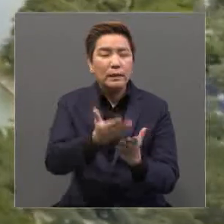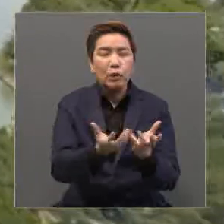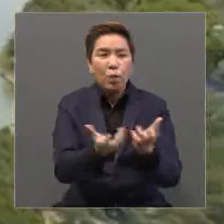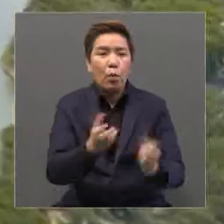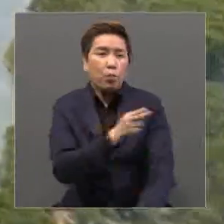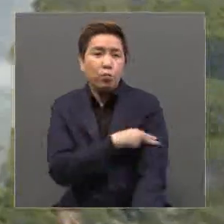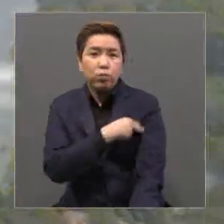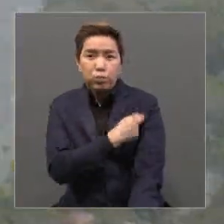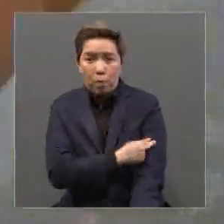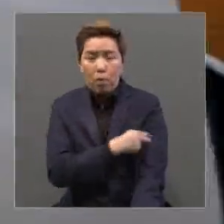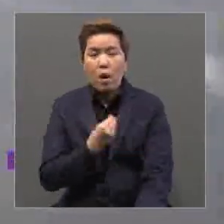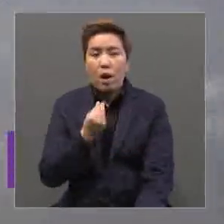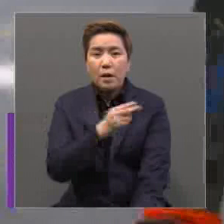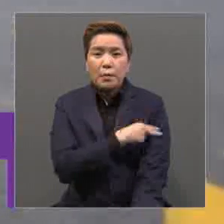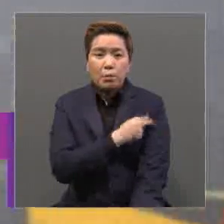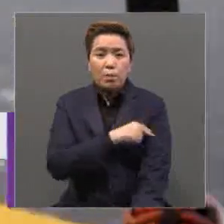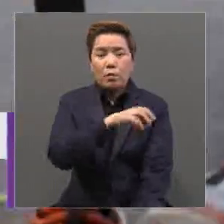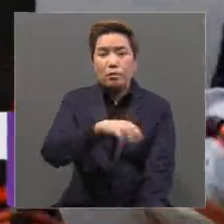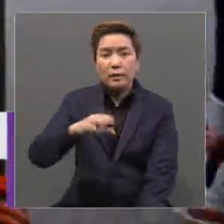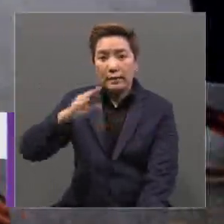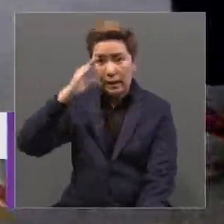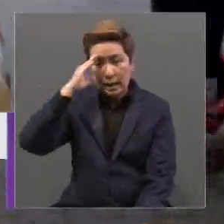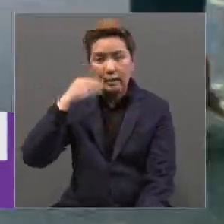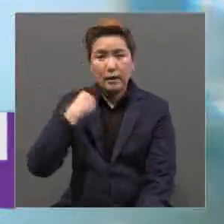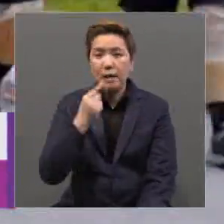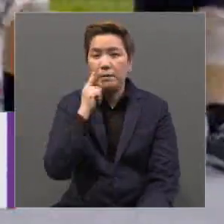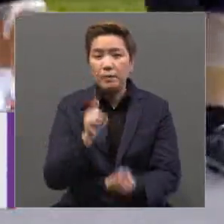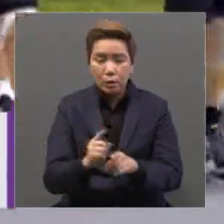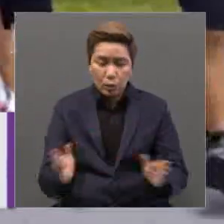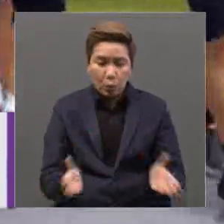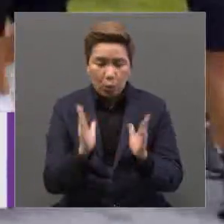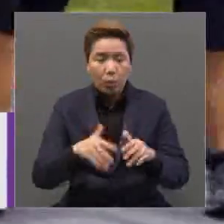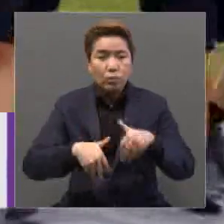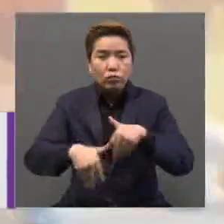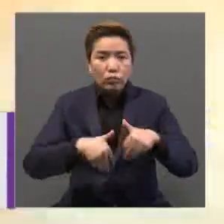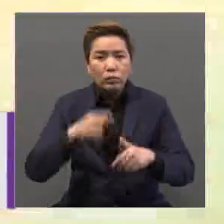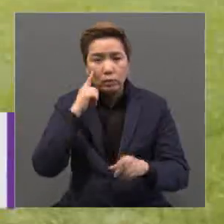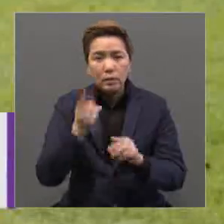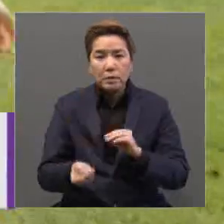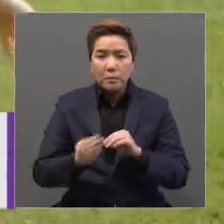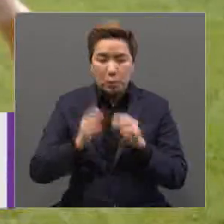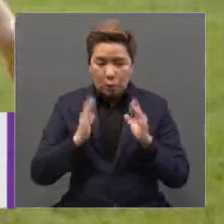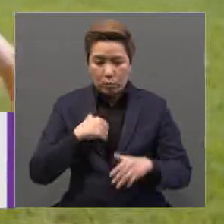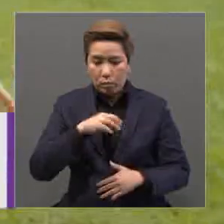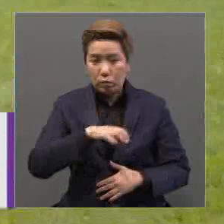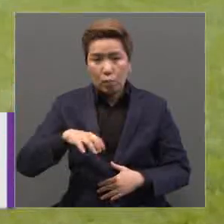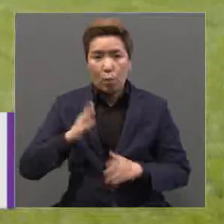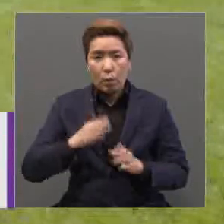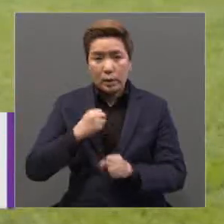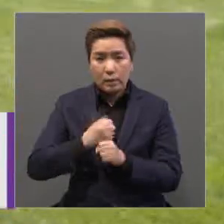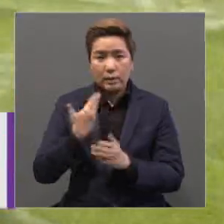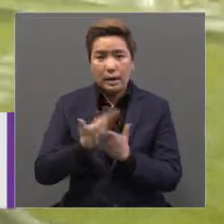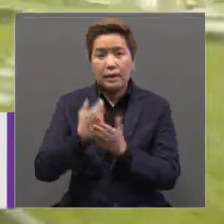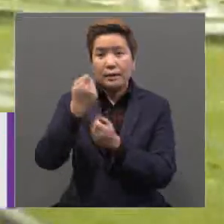ครุภัณฑ์ทางการแพทย์ให้แก่โรงพยาบาลทหารผ่านศึกแล้วก็เป็นการส่งเสริมให้บุคคลทั่วไปส่งเสริมให้บุคลากรภายในองค์การพนักงาน